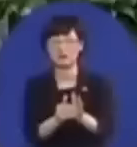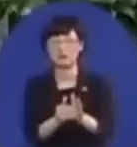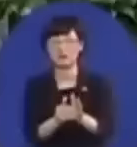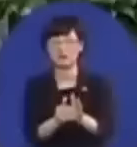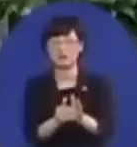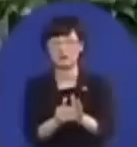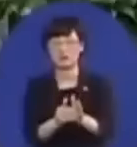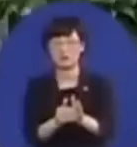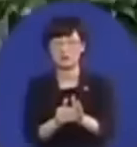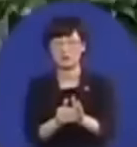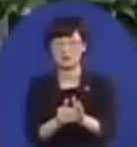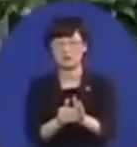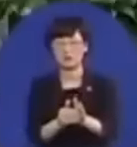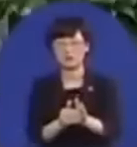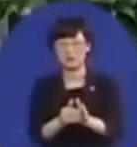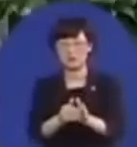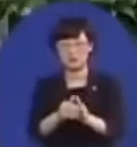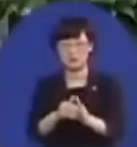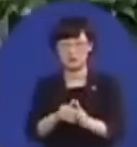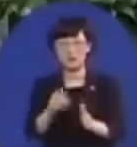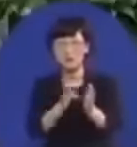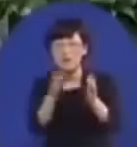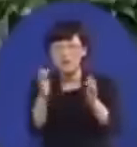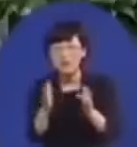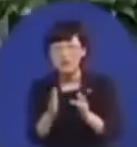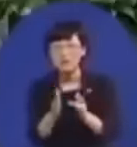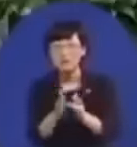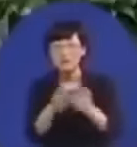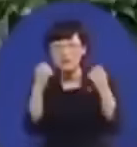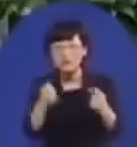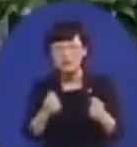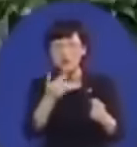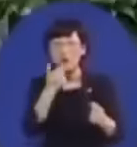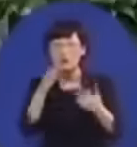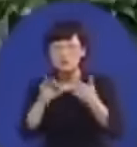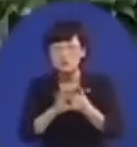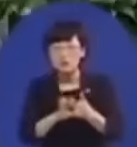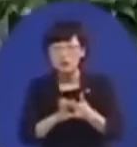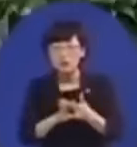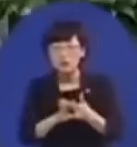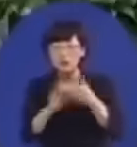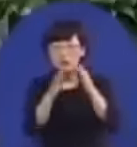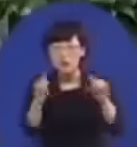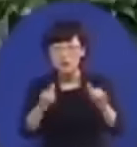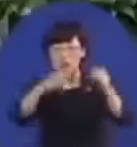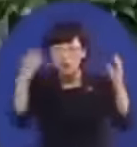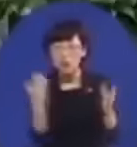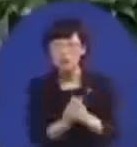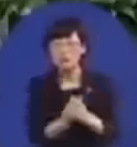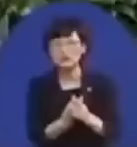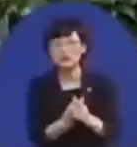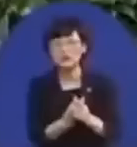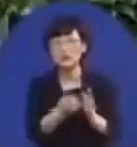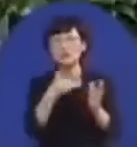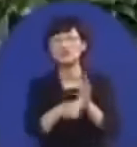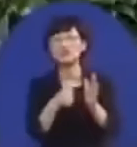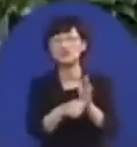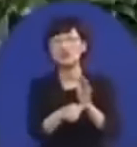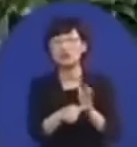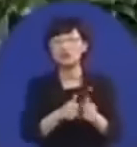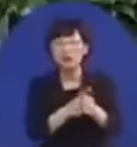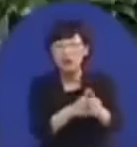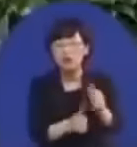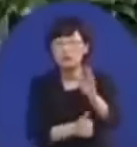전 계절입니다. 예수 계시지 않는 인간 삶은 전적으로 유물주의적이고